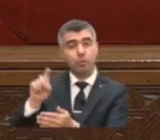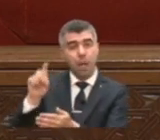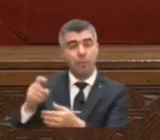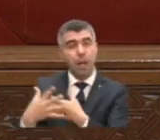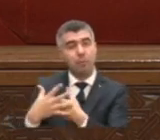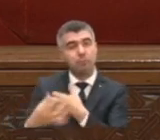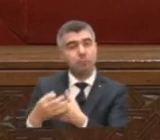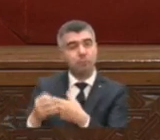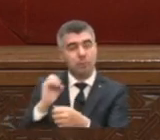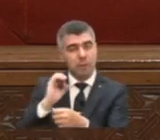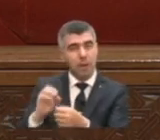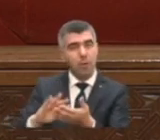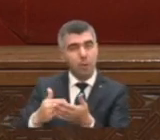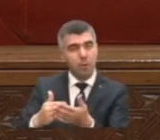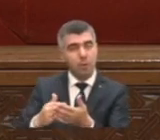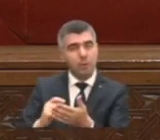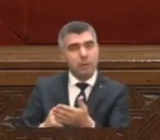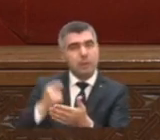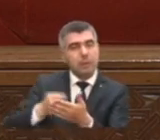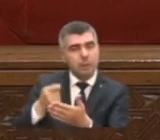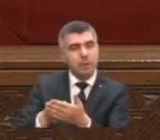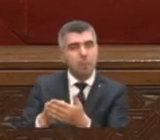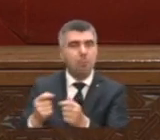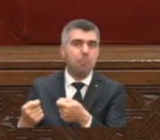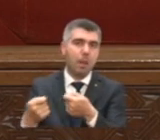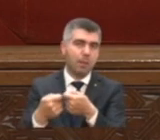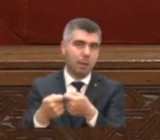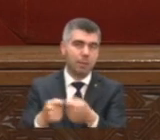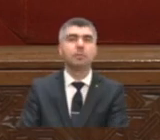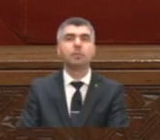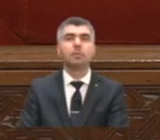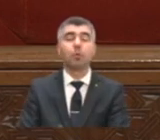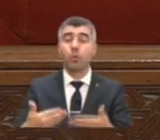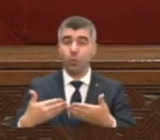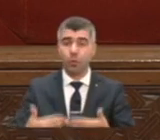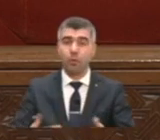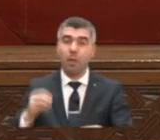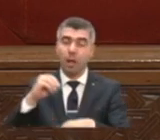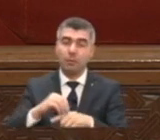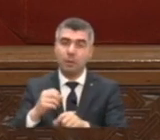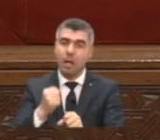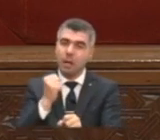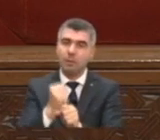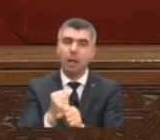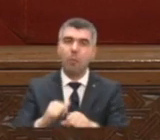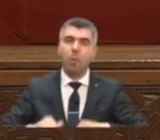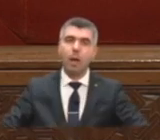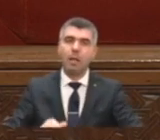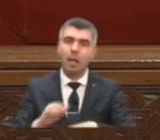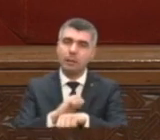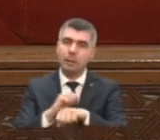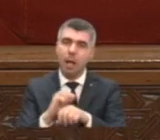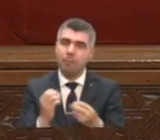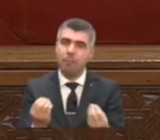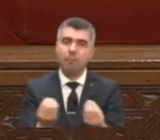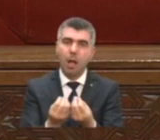تيستخلصوا الاجابات ديالهم، والجماعات كذلك. وحاليا تنشتغلوا مع وزارة الداخلية باش نشوفوا كيف